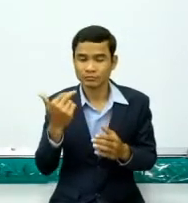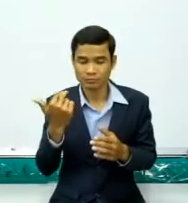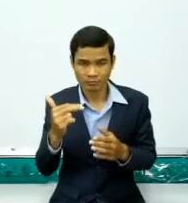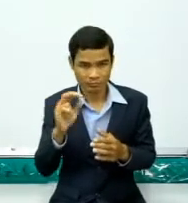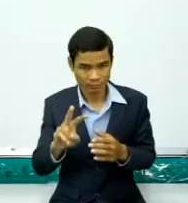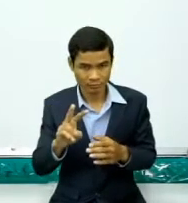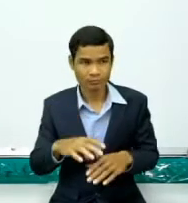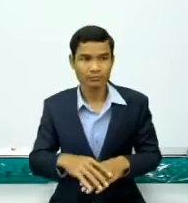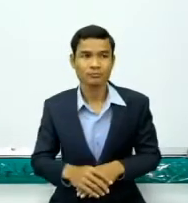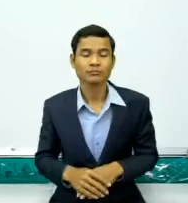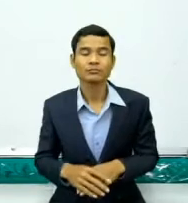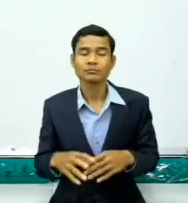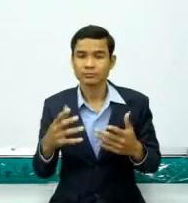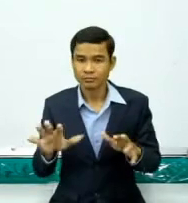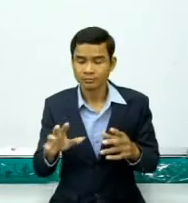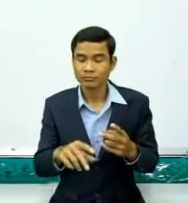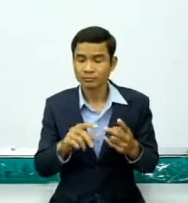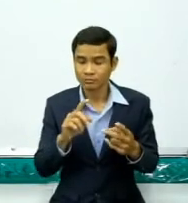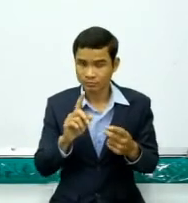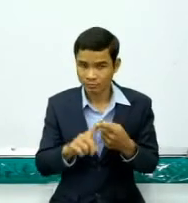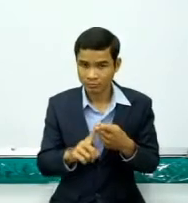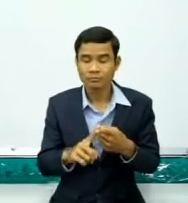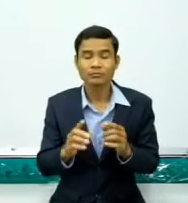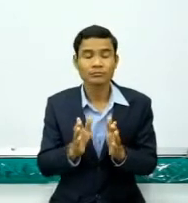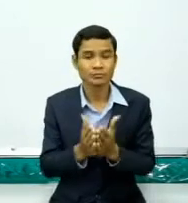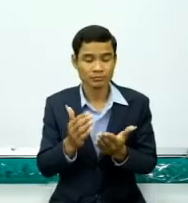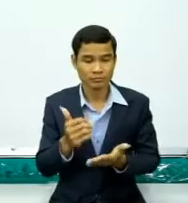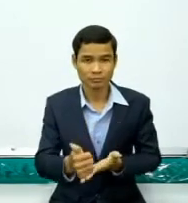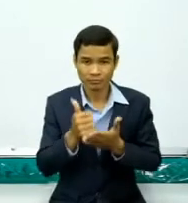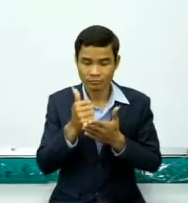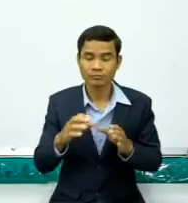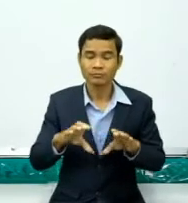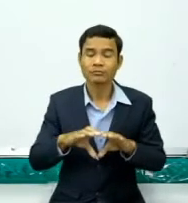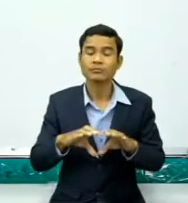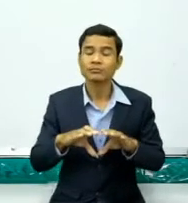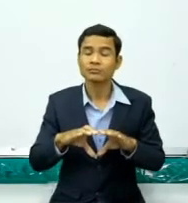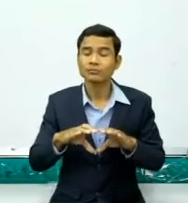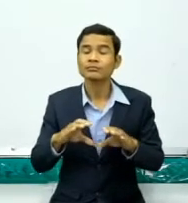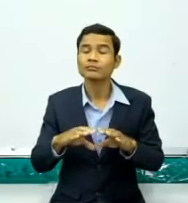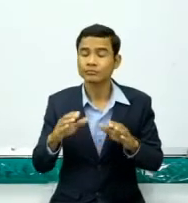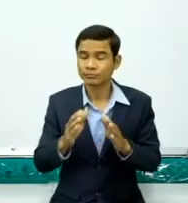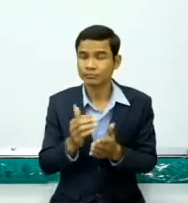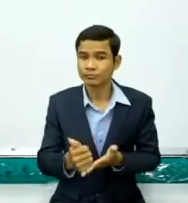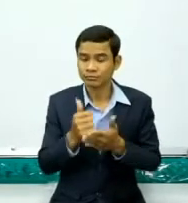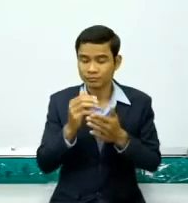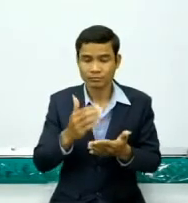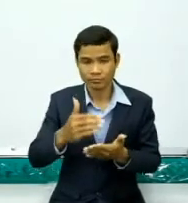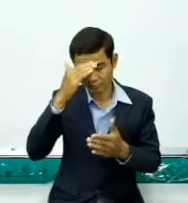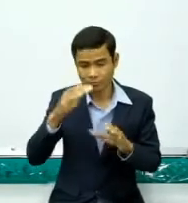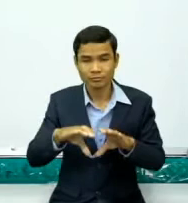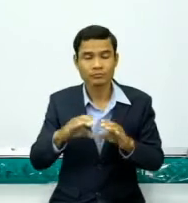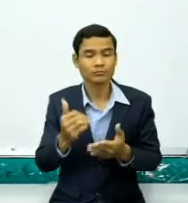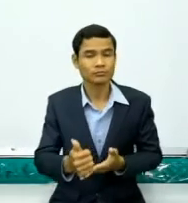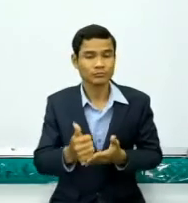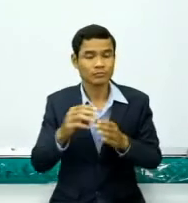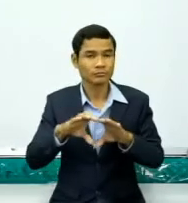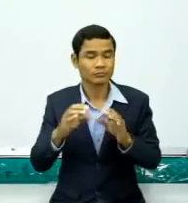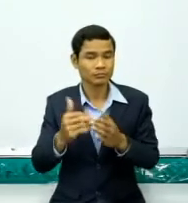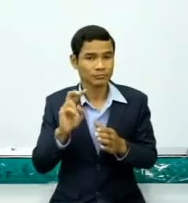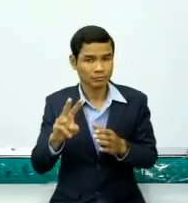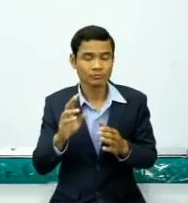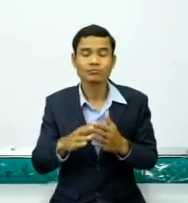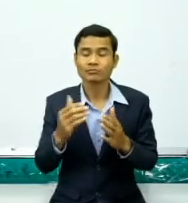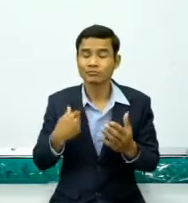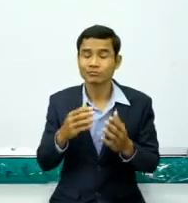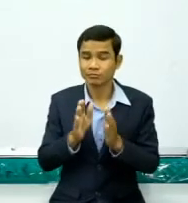Chà, hồi mùi tiết. Cứ xịp hấu chùm nùi sạc thân ạ tìm bí nè con. Ở chân này dân mình xịp hấu bông chùm nùi bí các bà xâm nắp. Chà, xâm